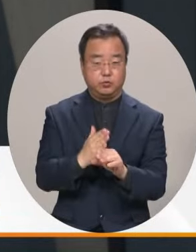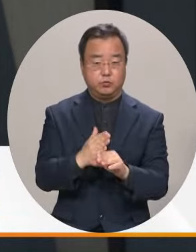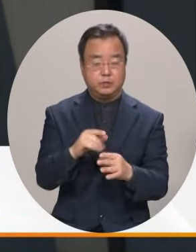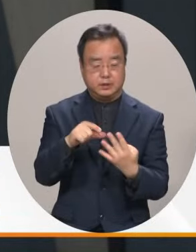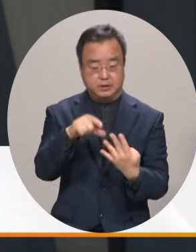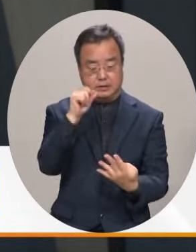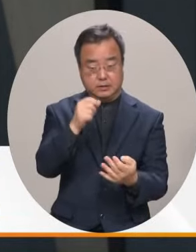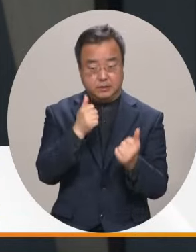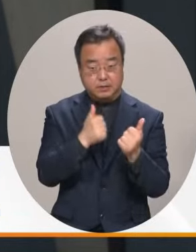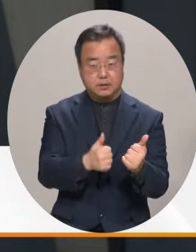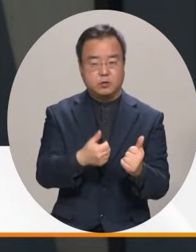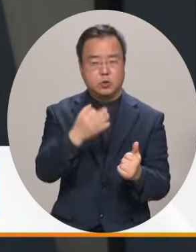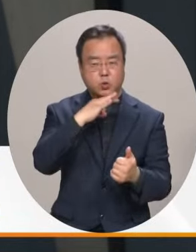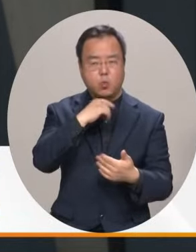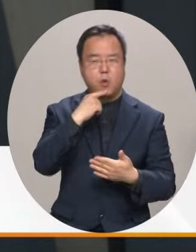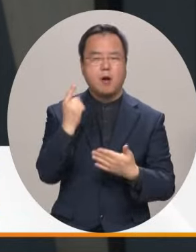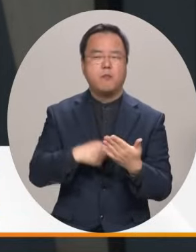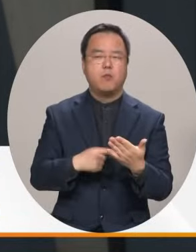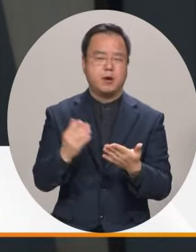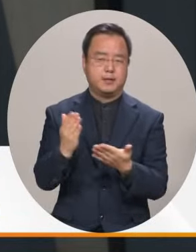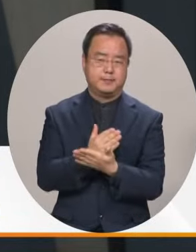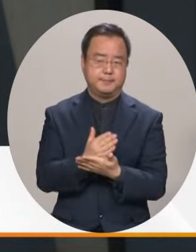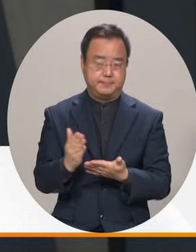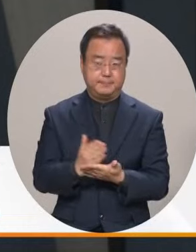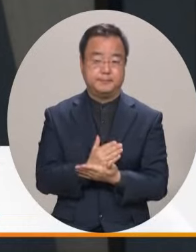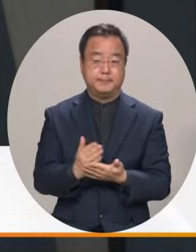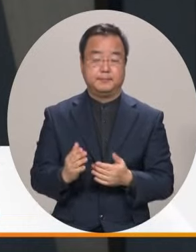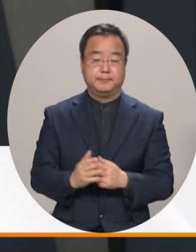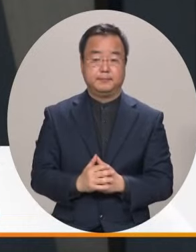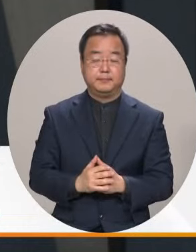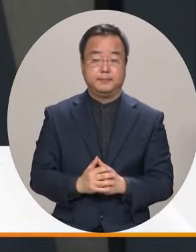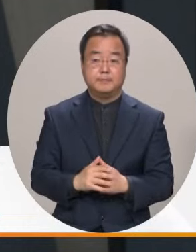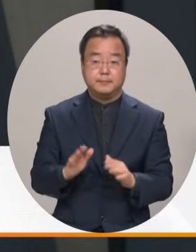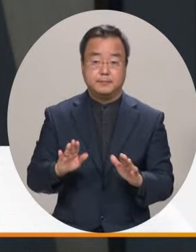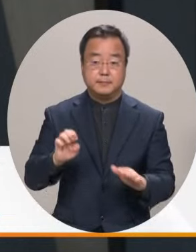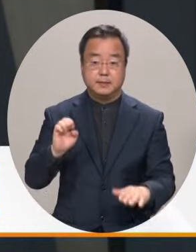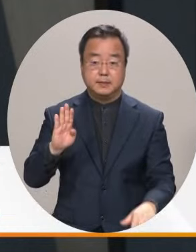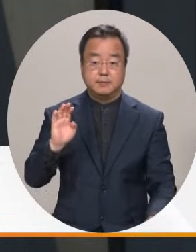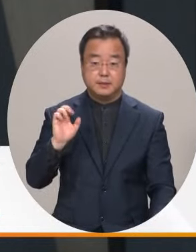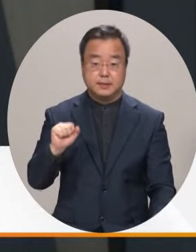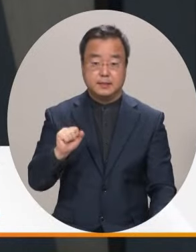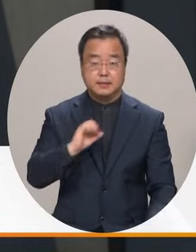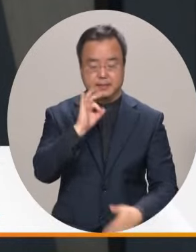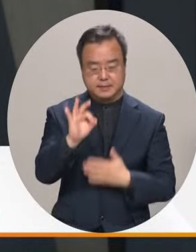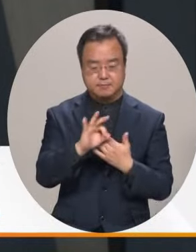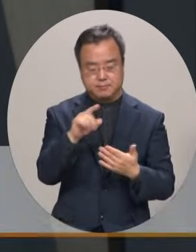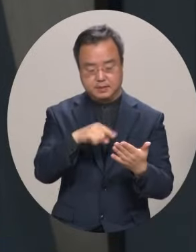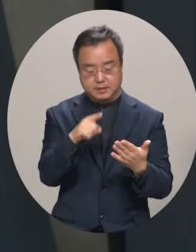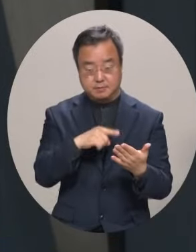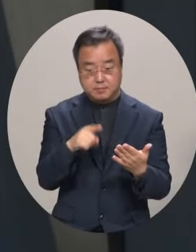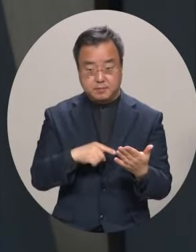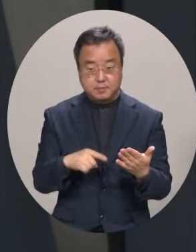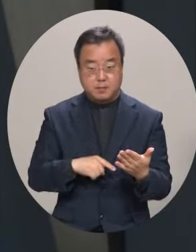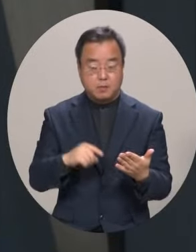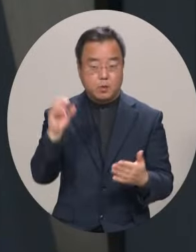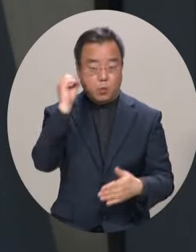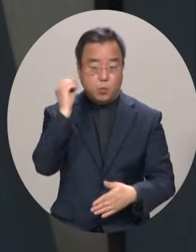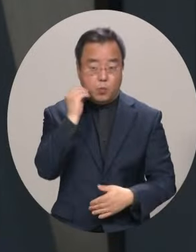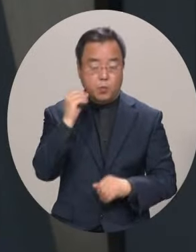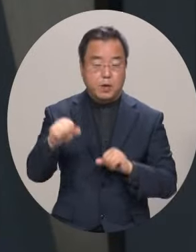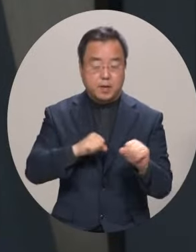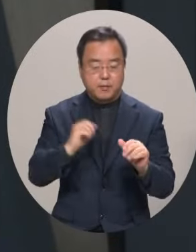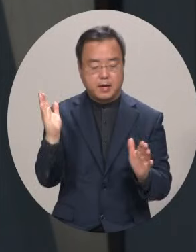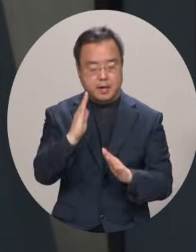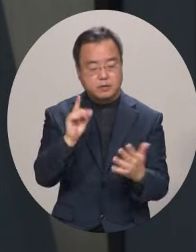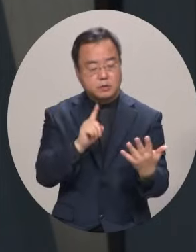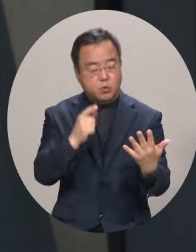따른 유불리는 있을 것 같습니다 어 실제 EBS 가채점 사이트에서 실시한 수험생 설문 조사 결과를